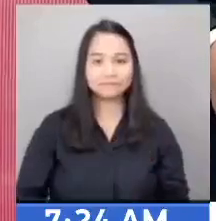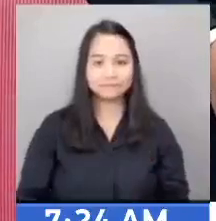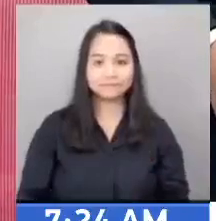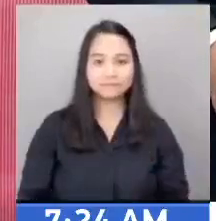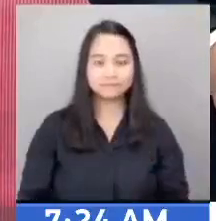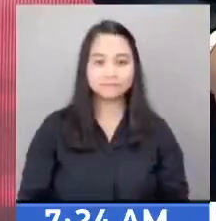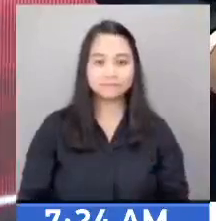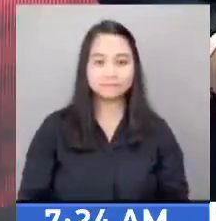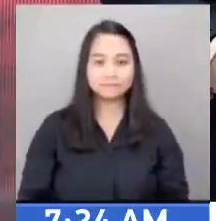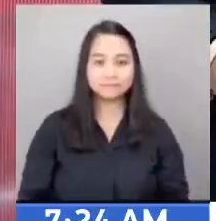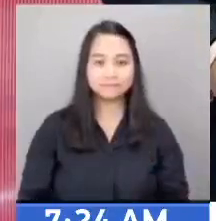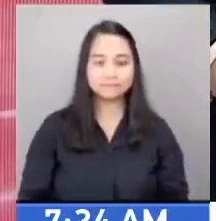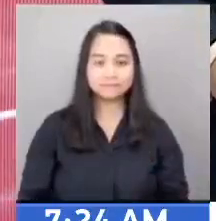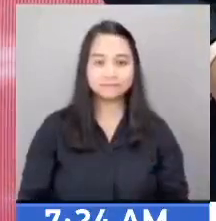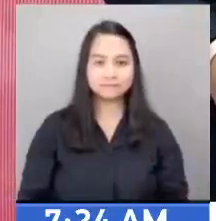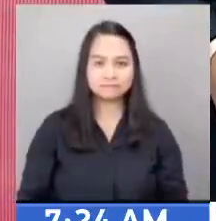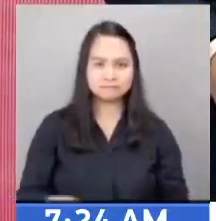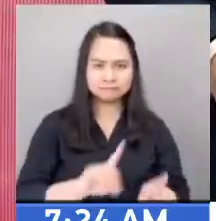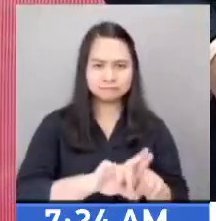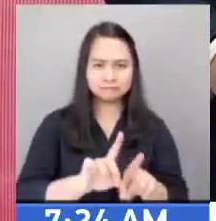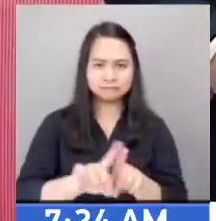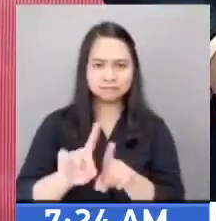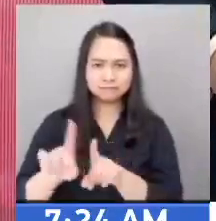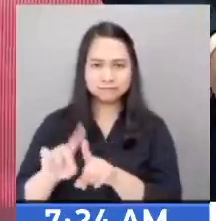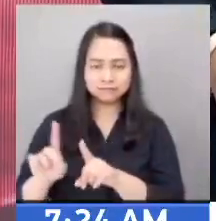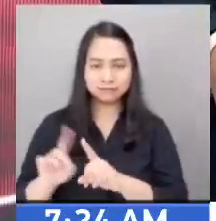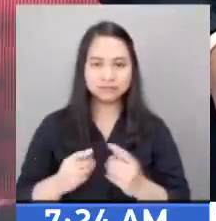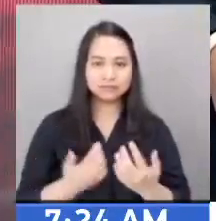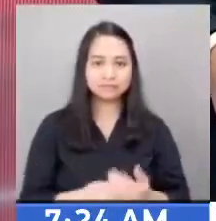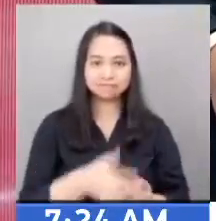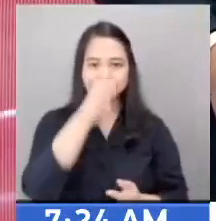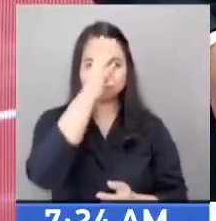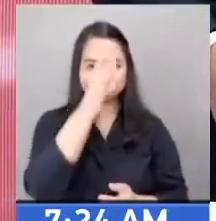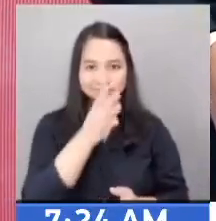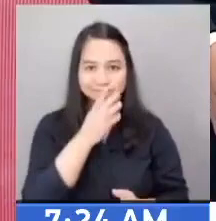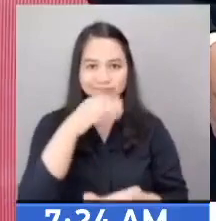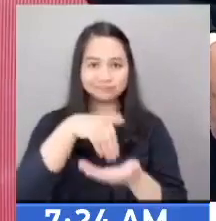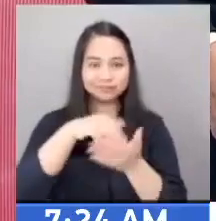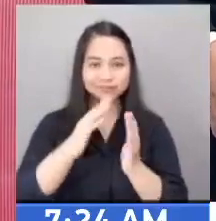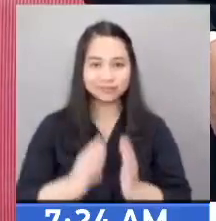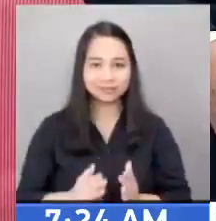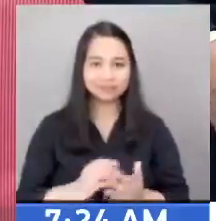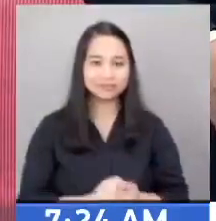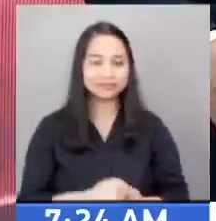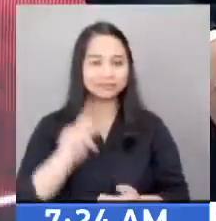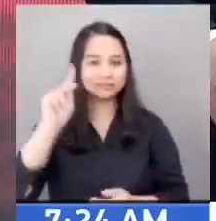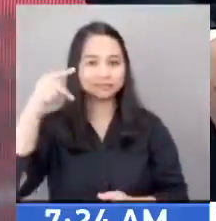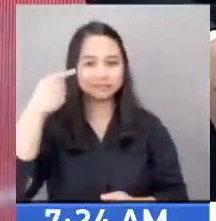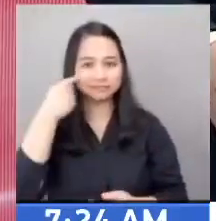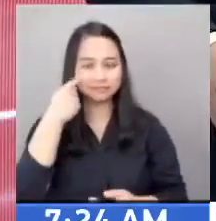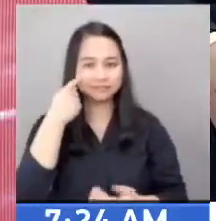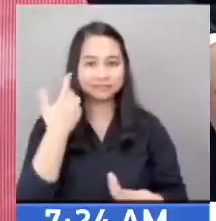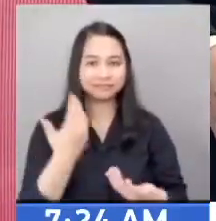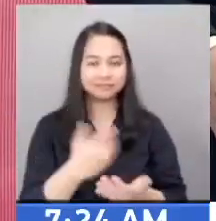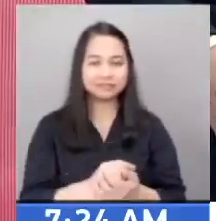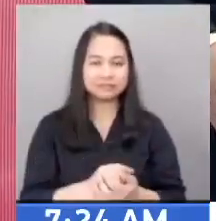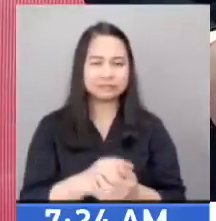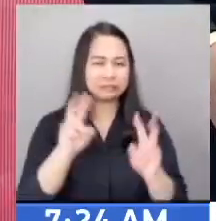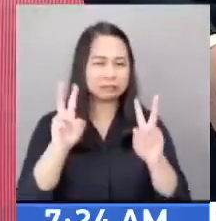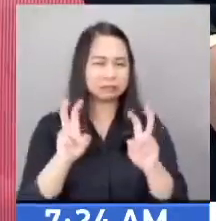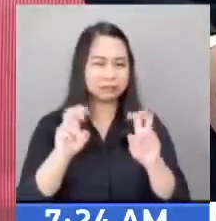Iba-iba ang reaksyon ng mga magulang at estudyante sa pampublikong paaralan kaugnay na implementasyon ng full face-to-face classes sa public